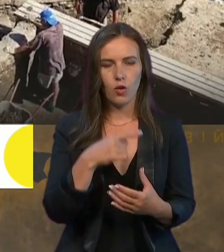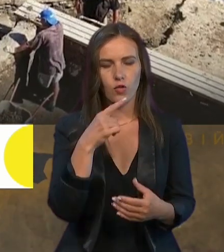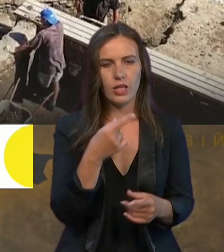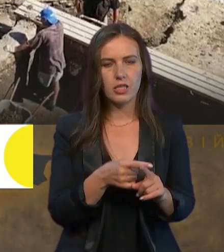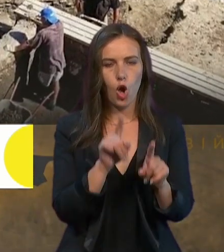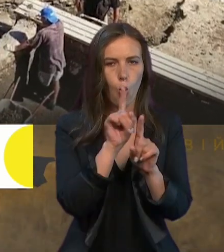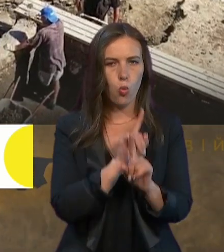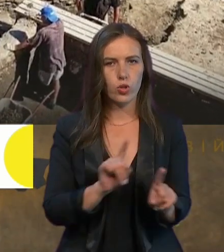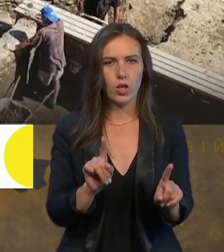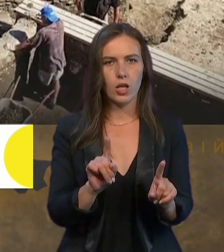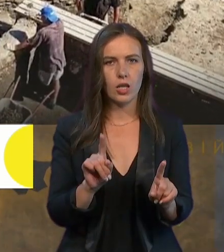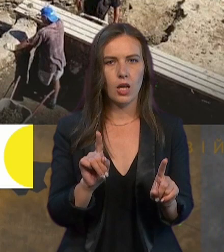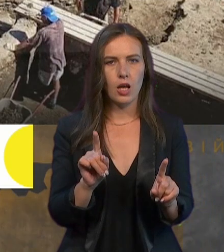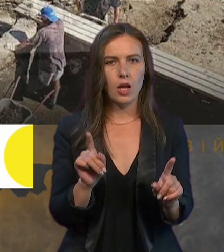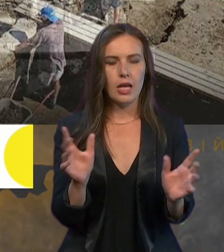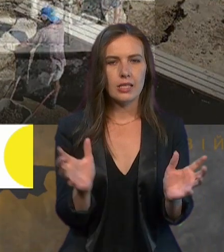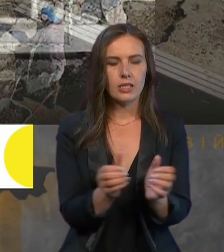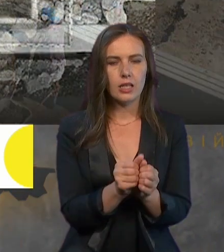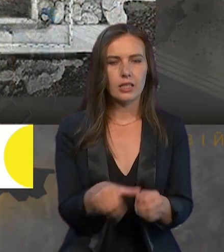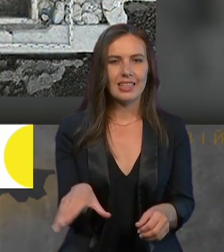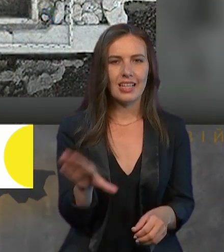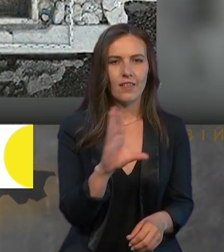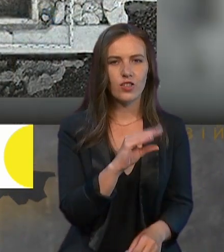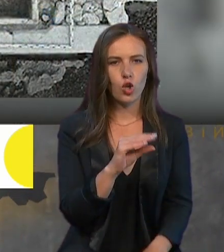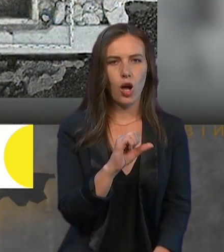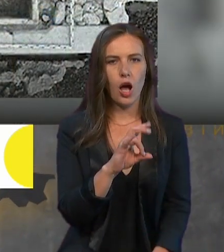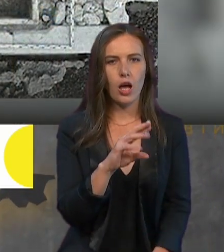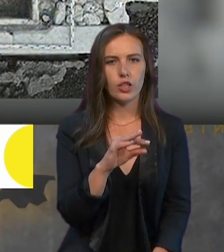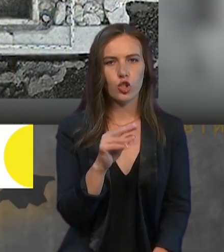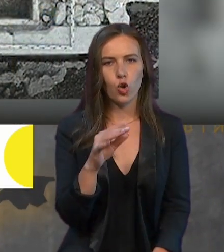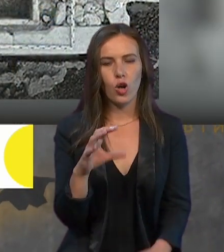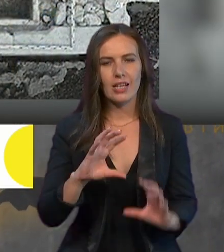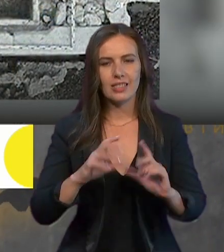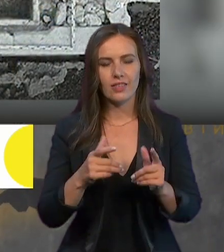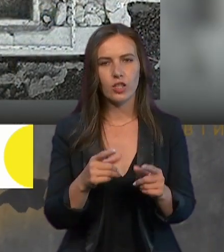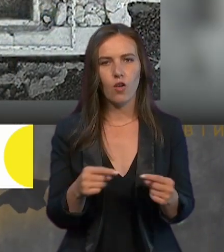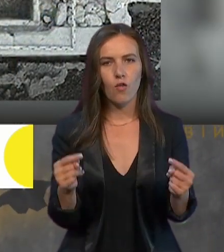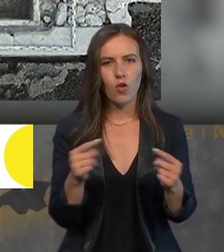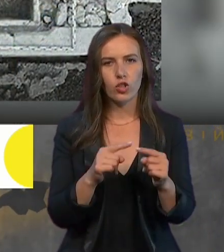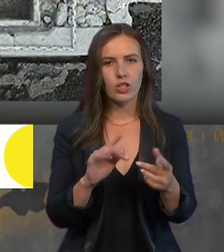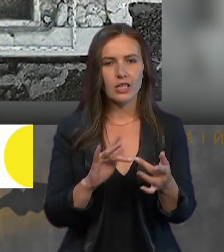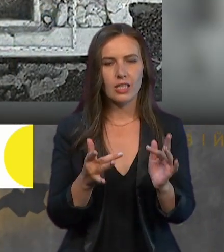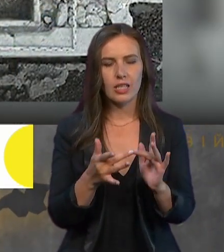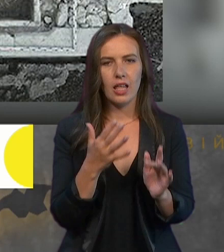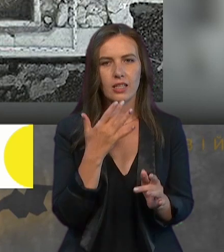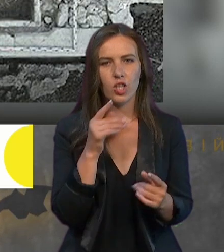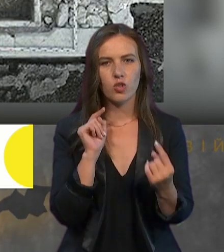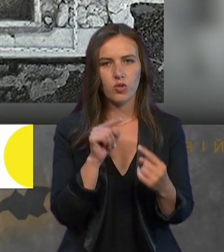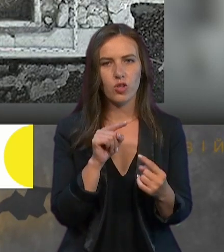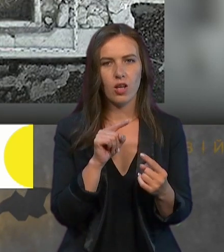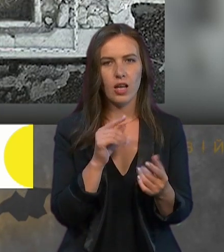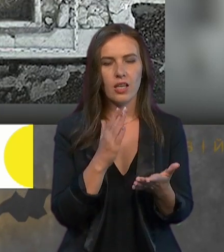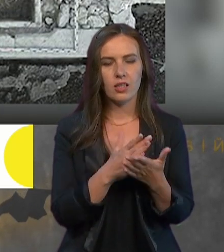унікальна знахідка для усього античного світу. Водночас на сайті Центру національного спротиву,